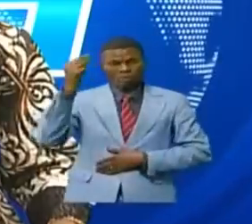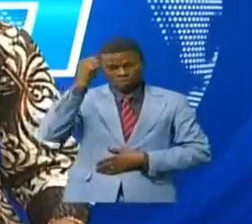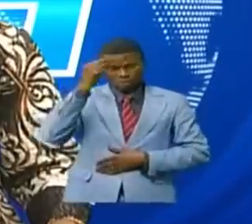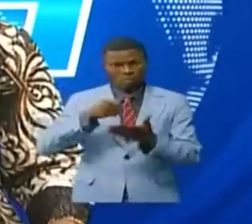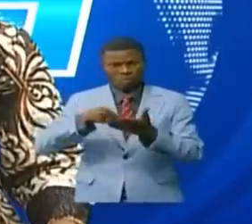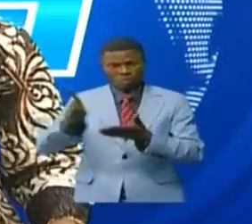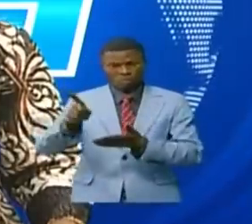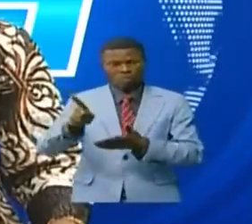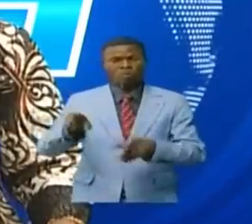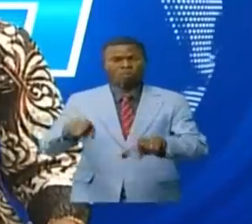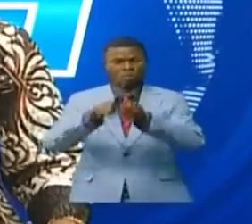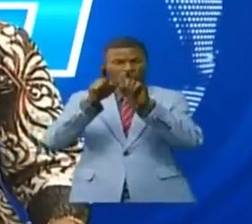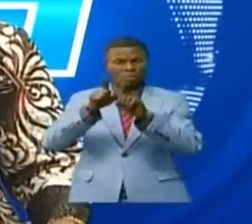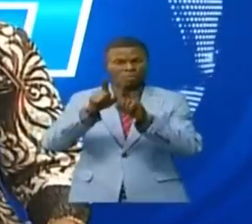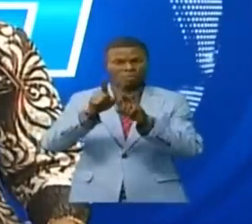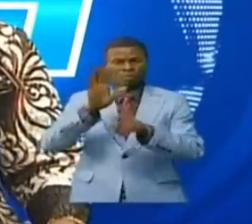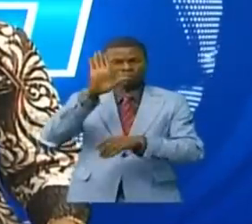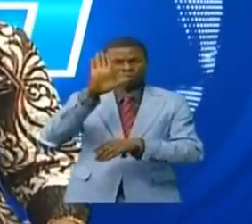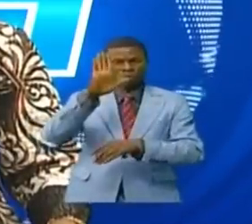leur rétrocession de